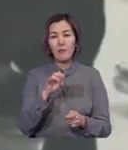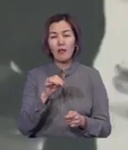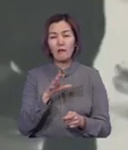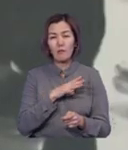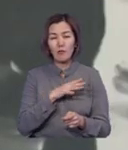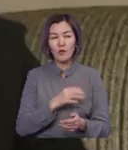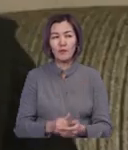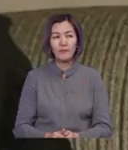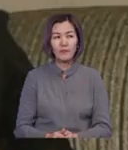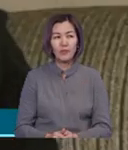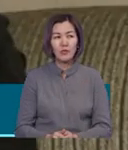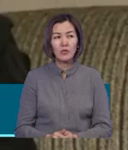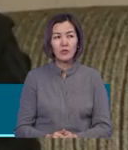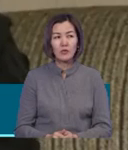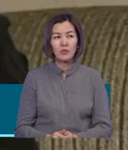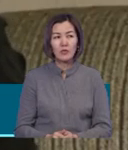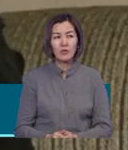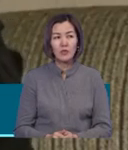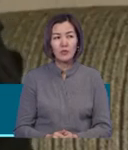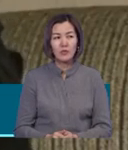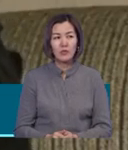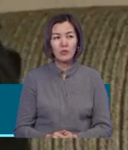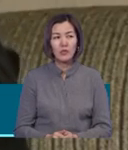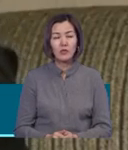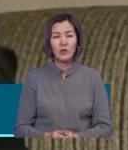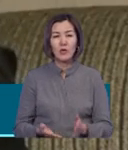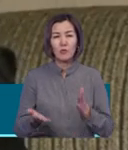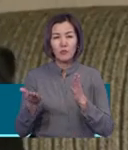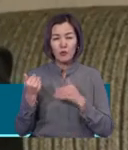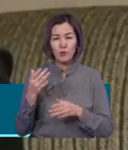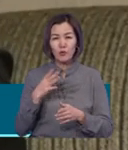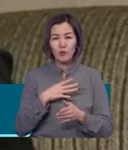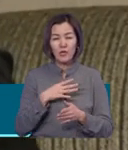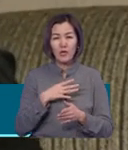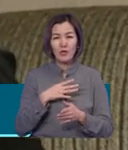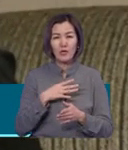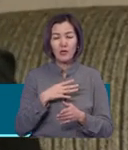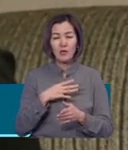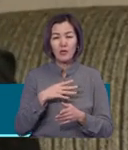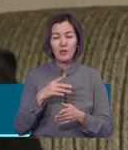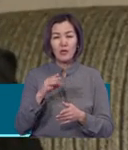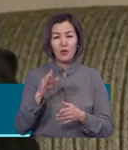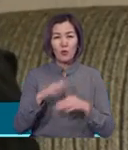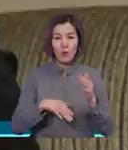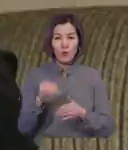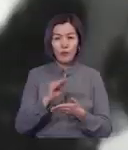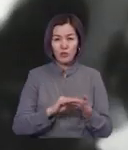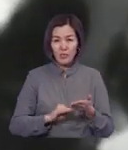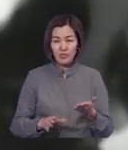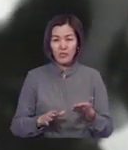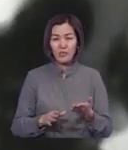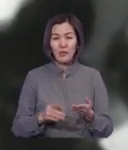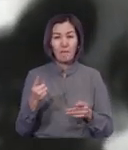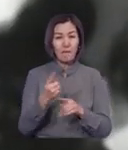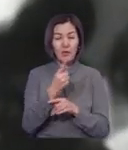Ол уақытта даже қол жазбамен береді. Соны бір оқып шығуға шамамыз жоқ.